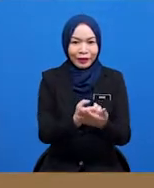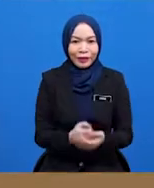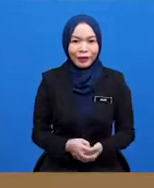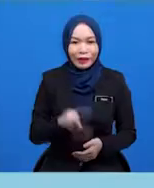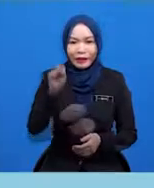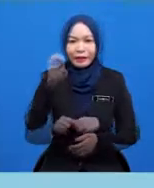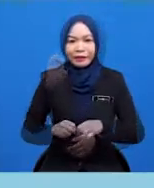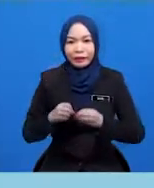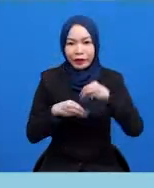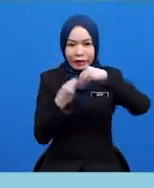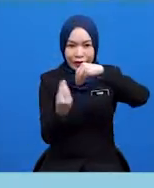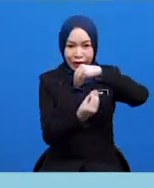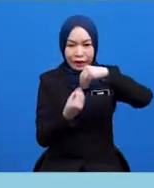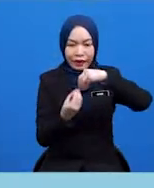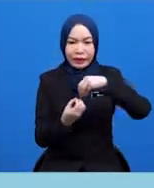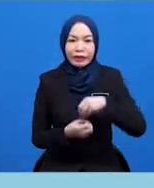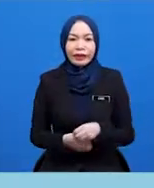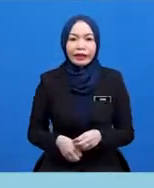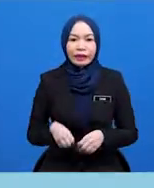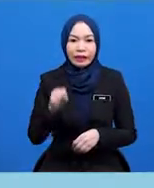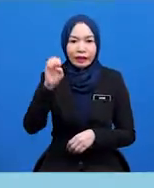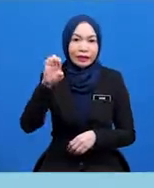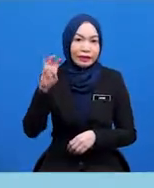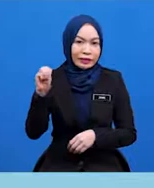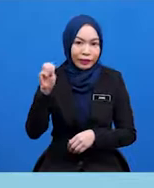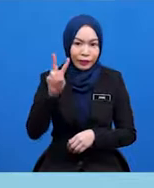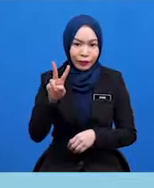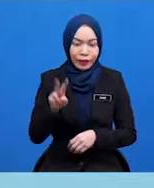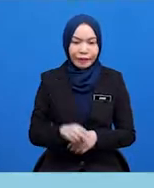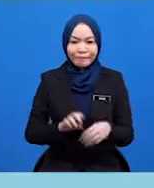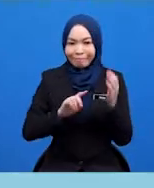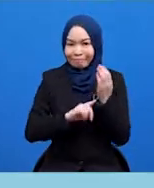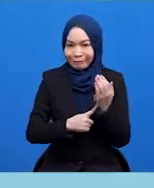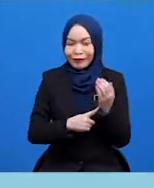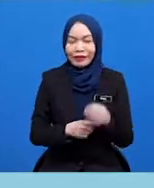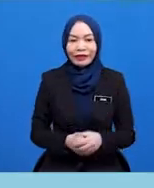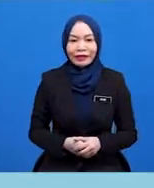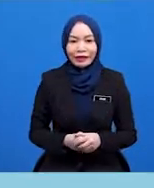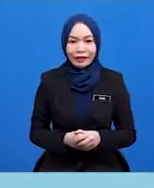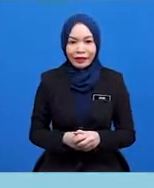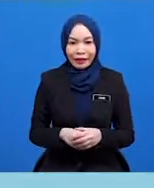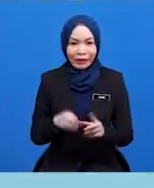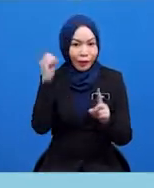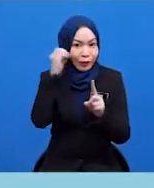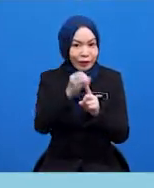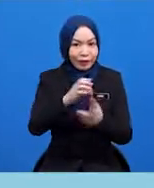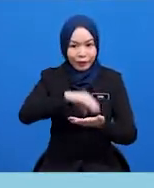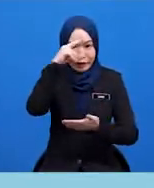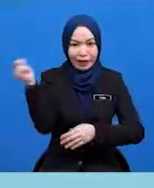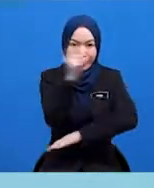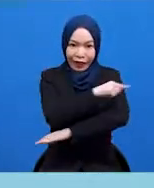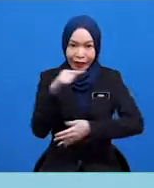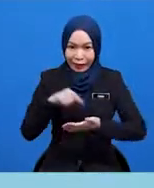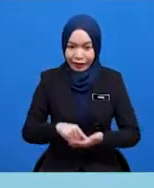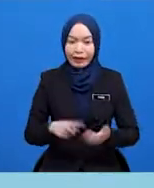2. Mula-mula kita akan lihat dahulu objektif pembelajaran kita pada hari ini.